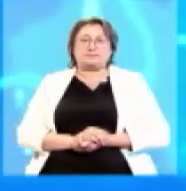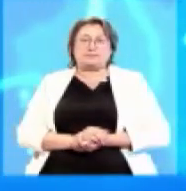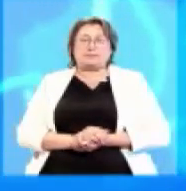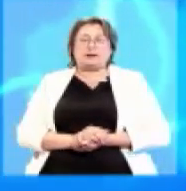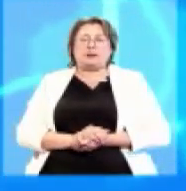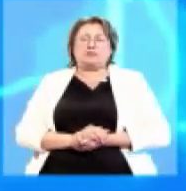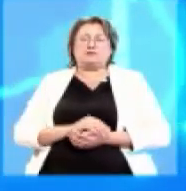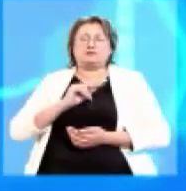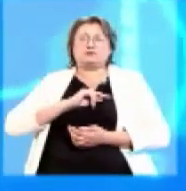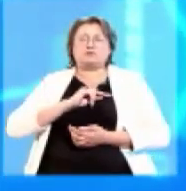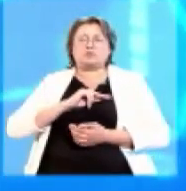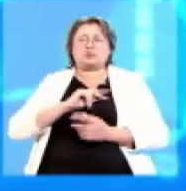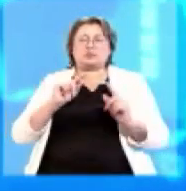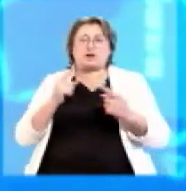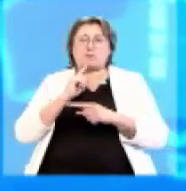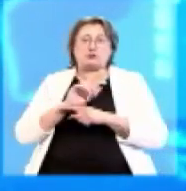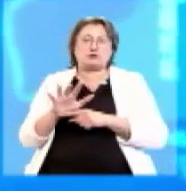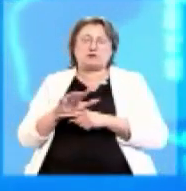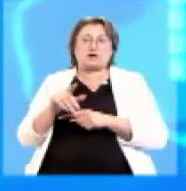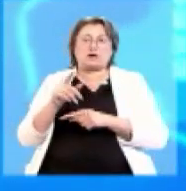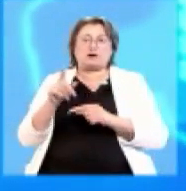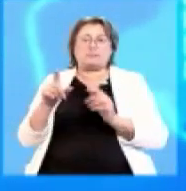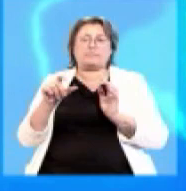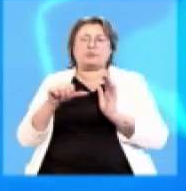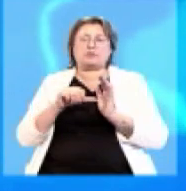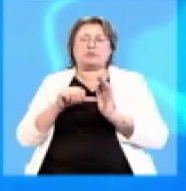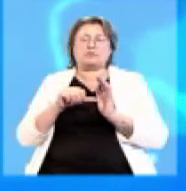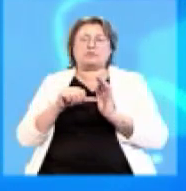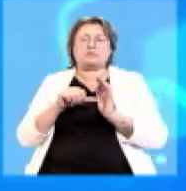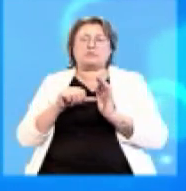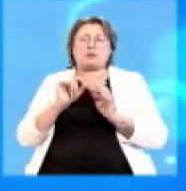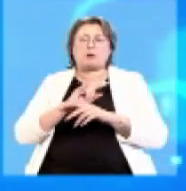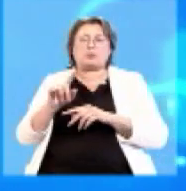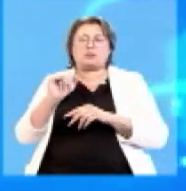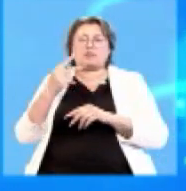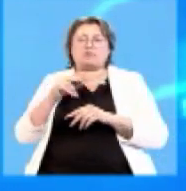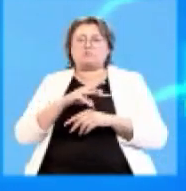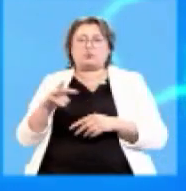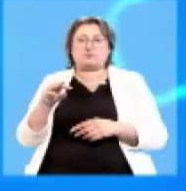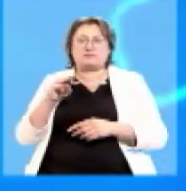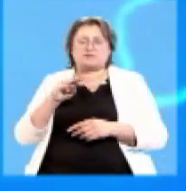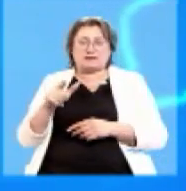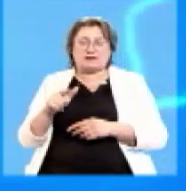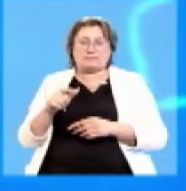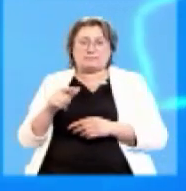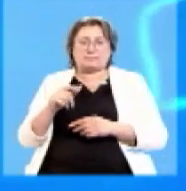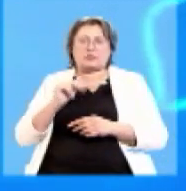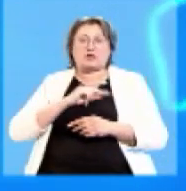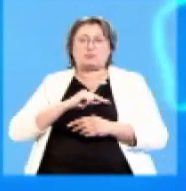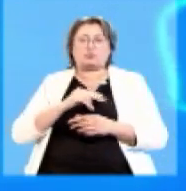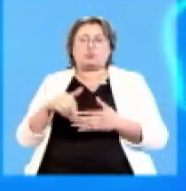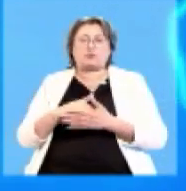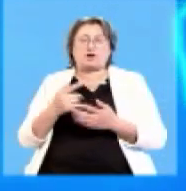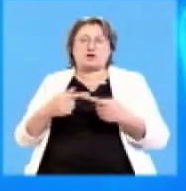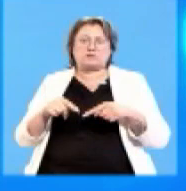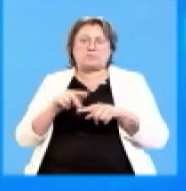Киберпол қызметкерлері 20 миллион теңгеге 6 адамды сан соқтырған алаяқты ұстады. Полицияның жаңа құрылымының жұмысы осылайша облыста